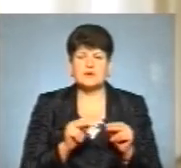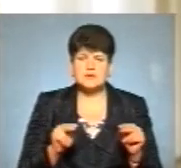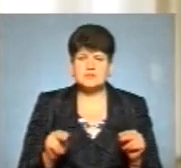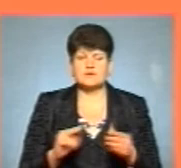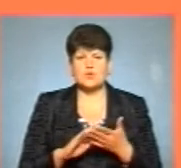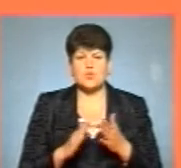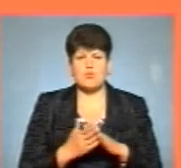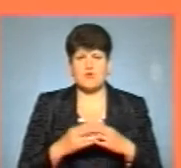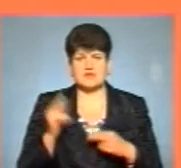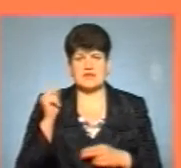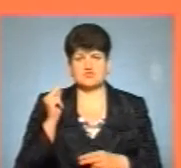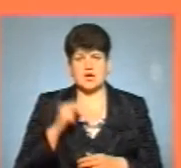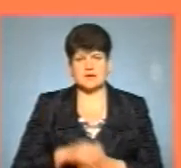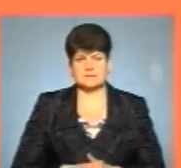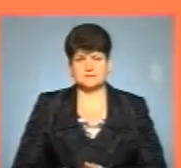умови навчання.